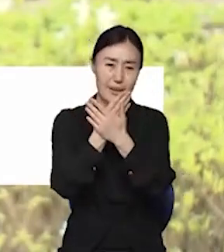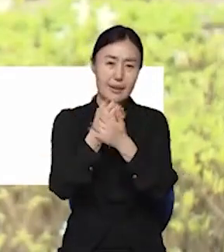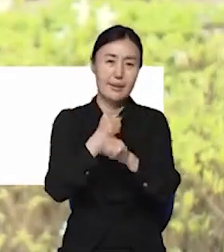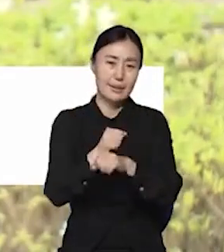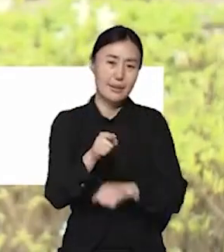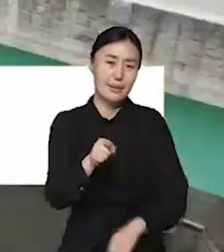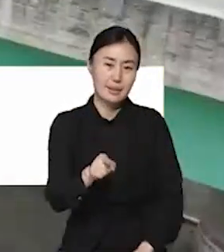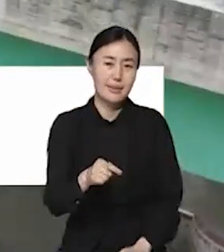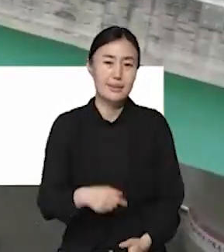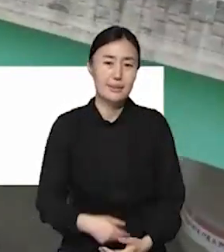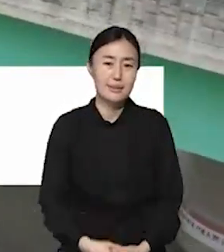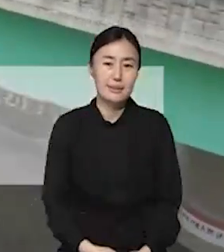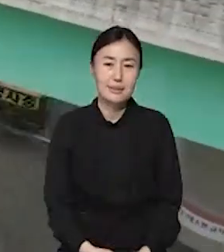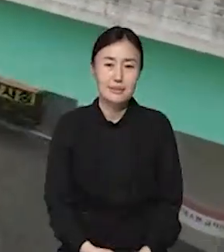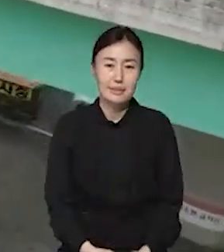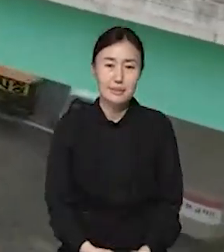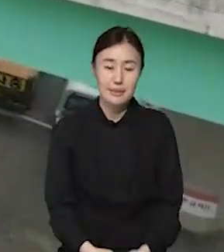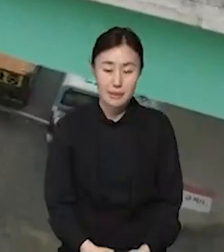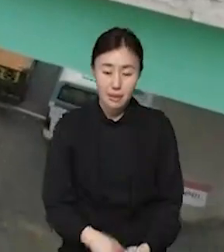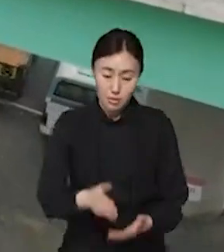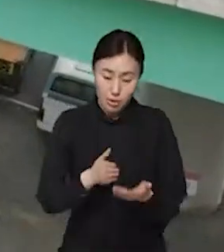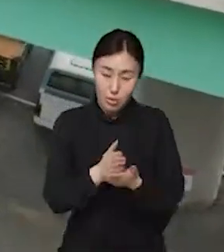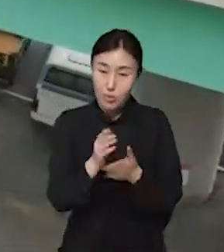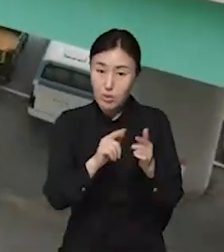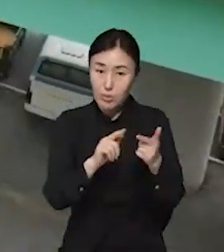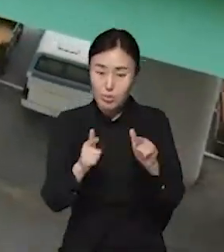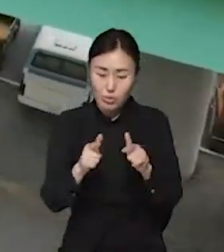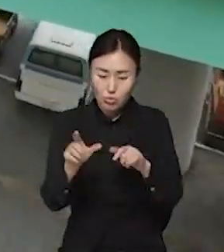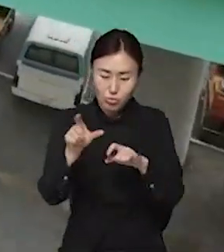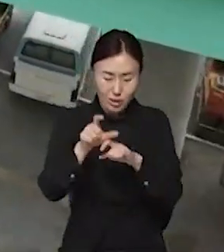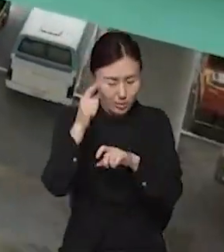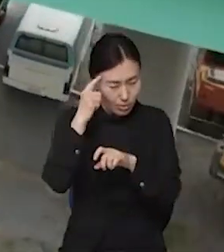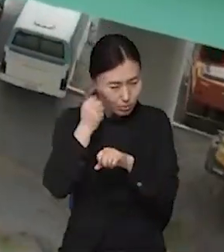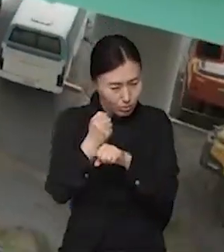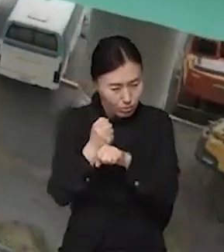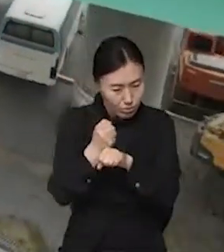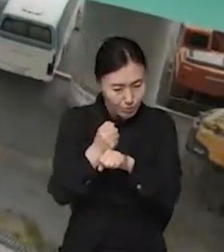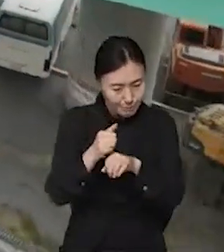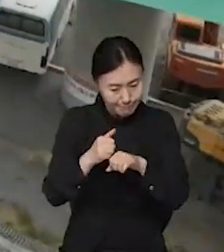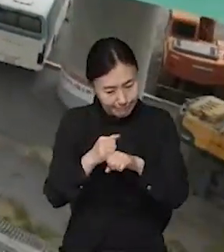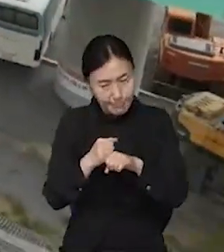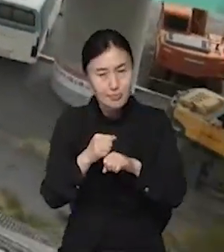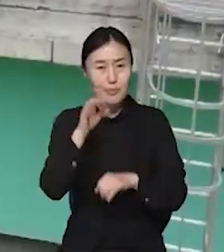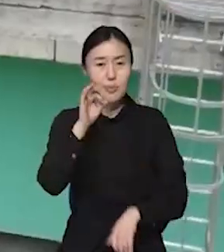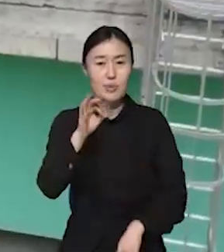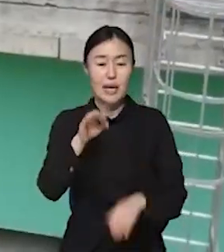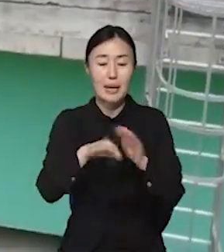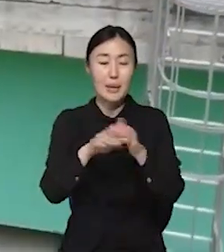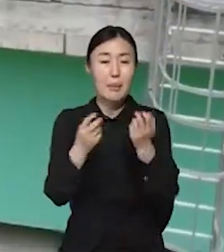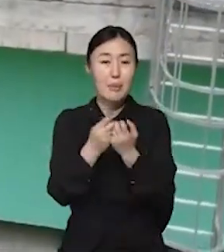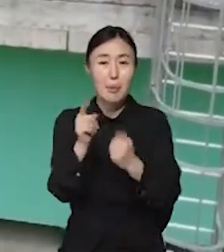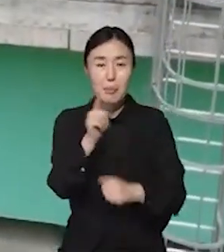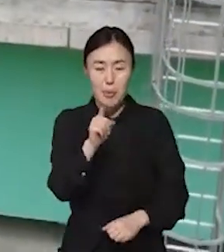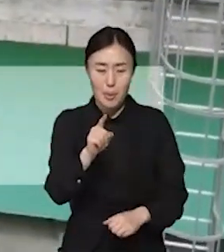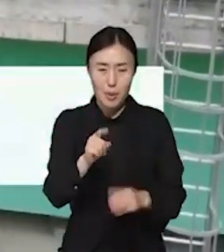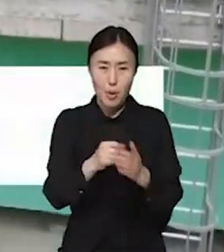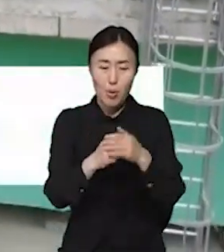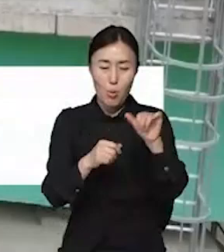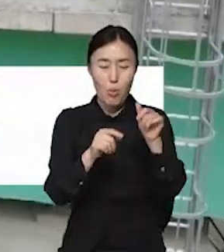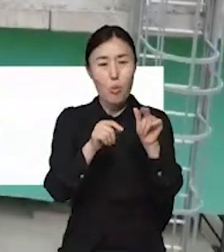만들게 하는 것 같아요. 전문가들이 추가 연구 끝에 제시한 대책은 이른바 5x10